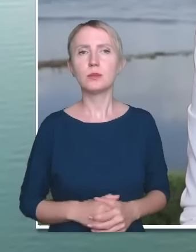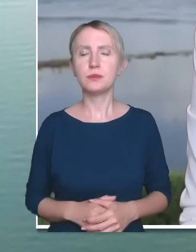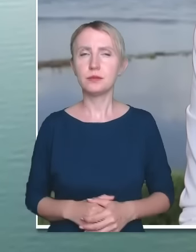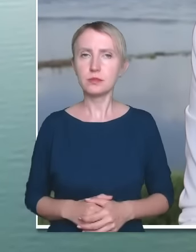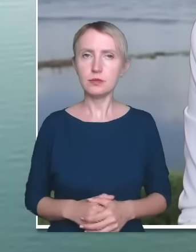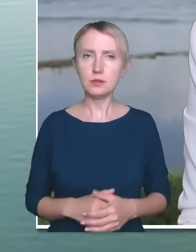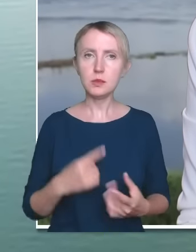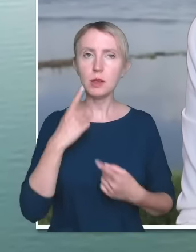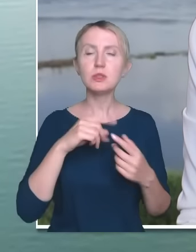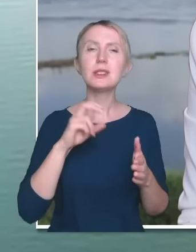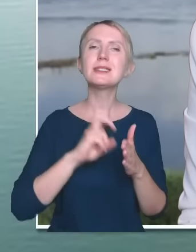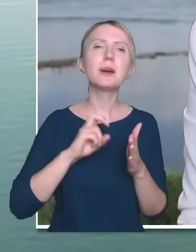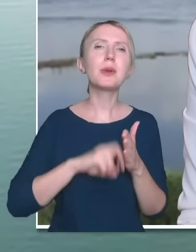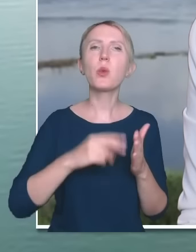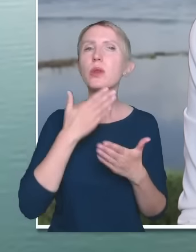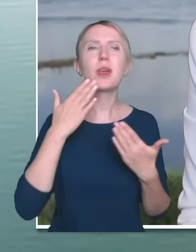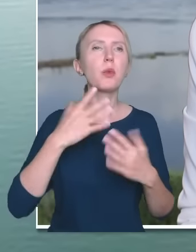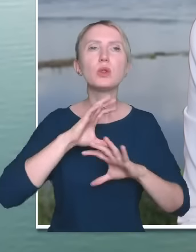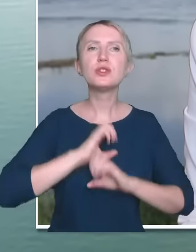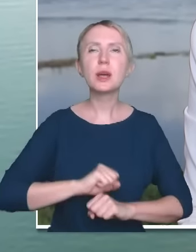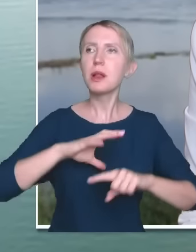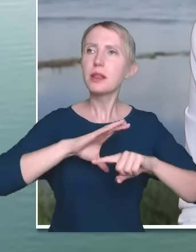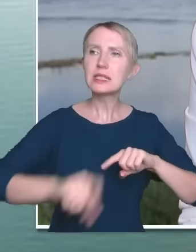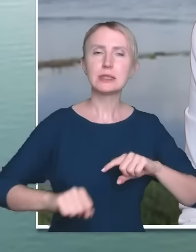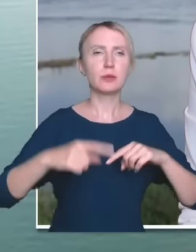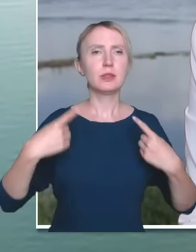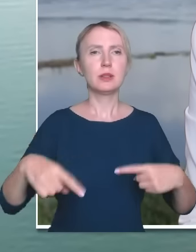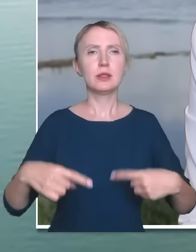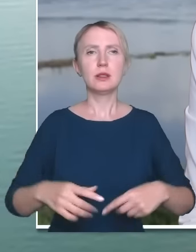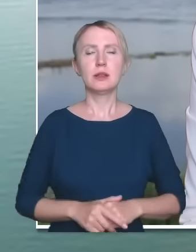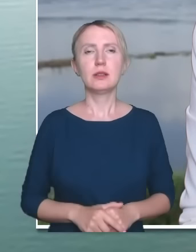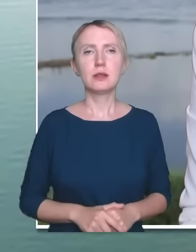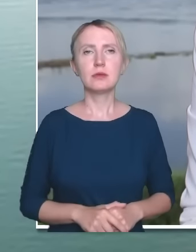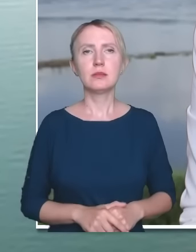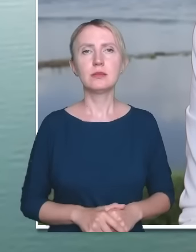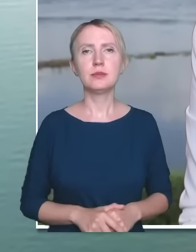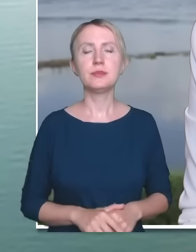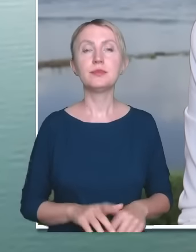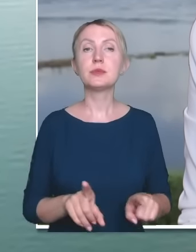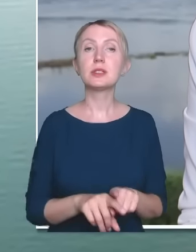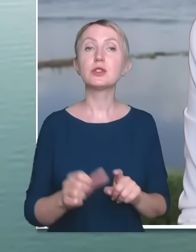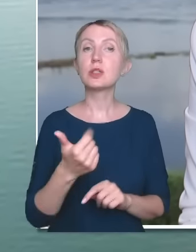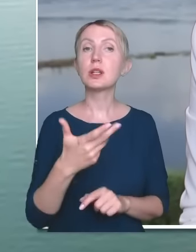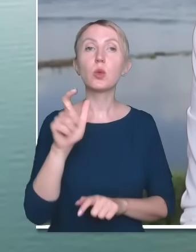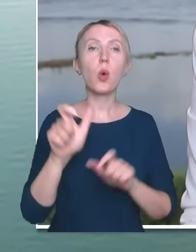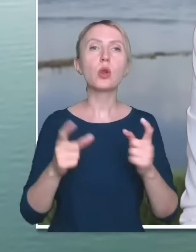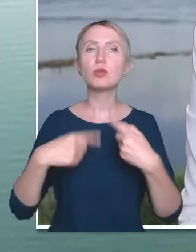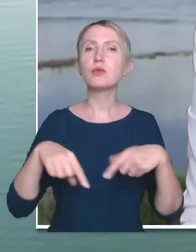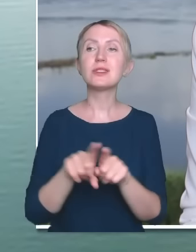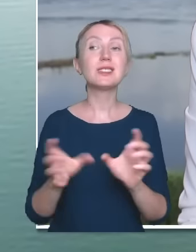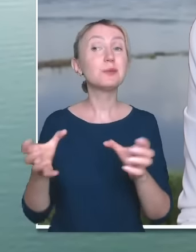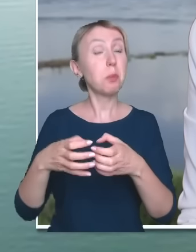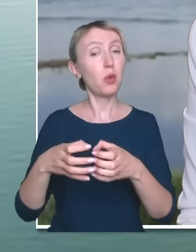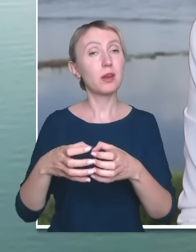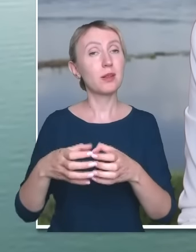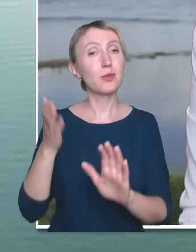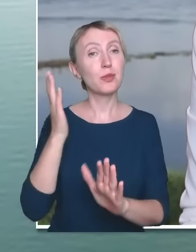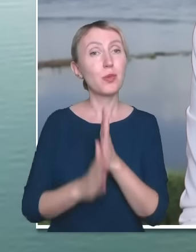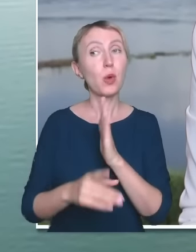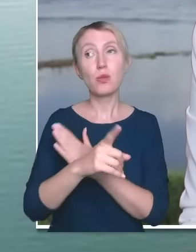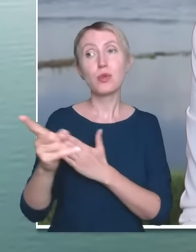trochę zabrakło tej cierpliwości, zabrakło dyscypliny, zabrakło też jednak paru osób w zespole, którym po prostu